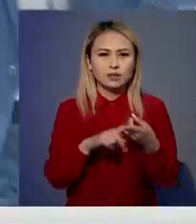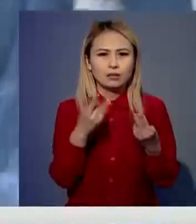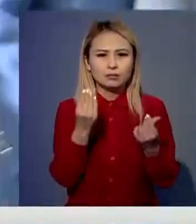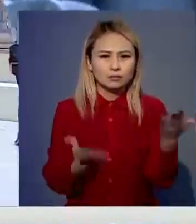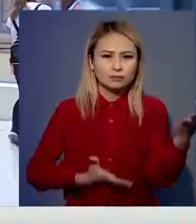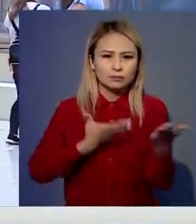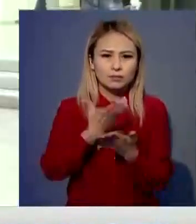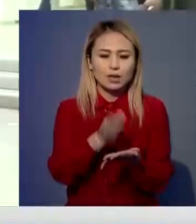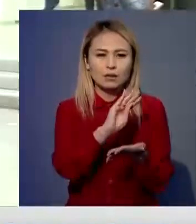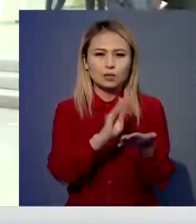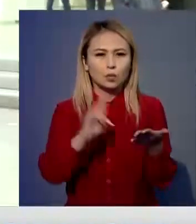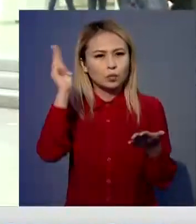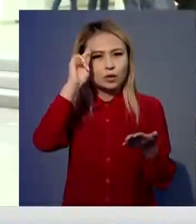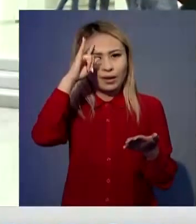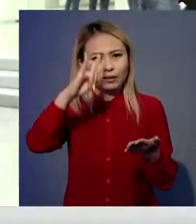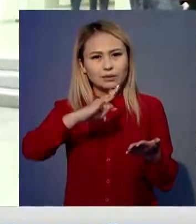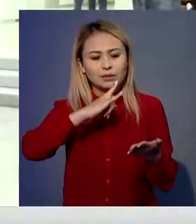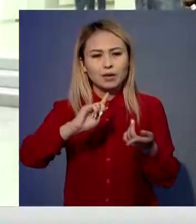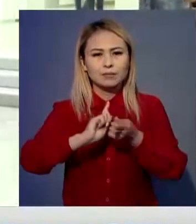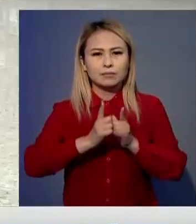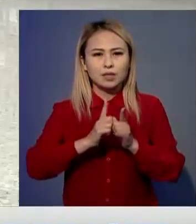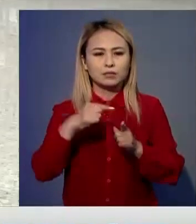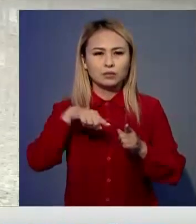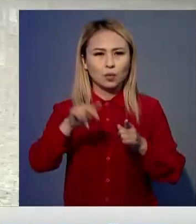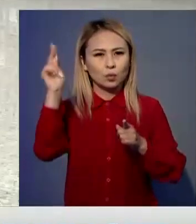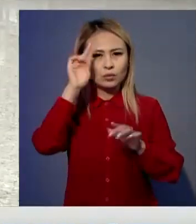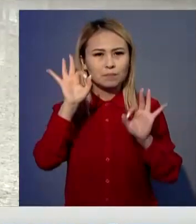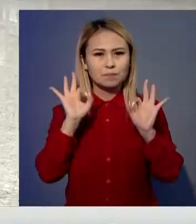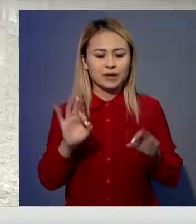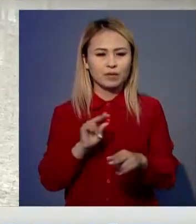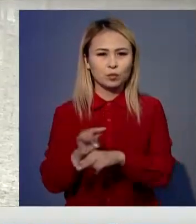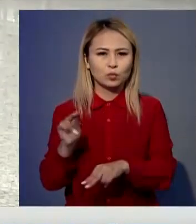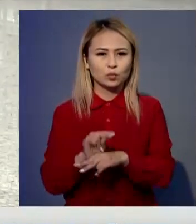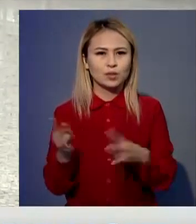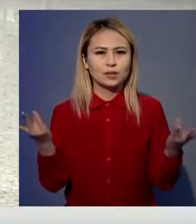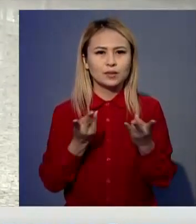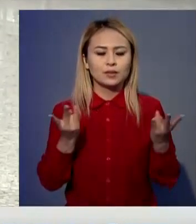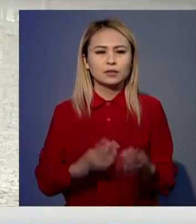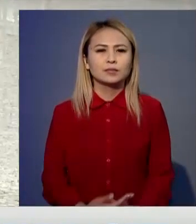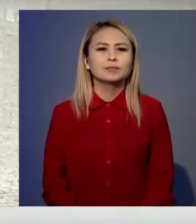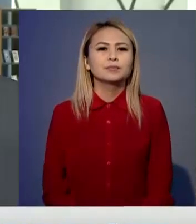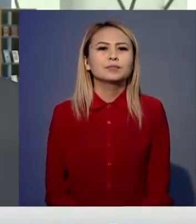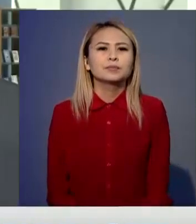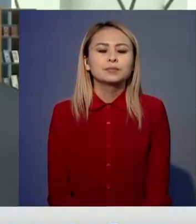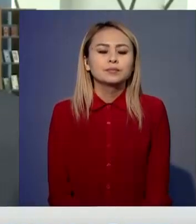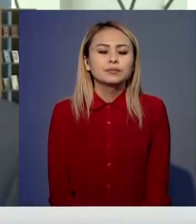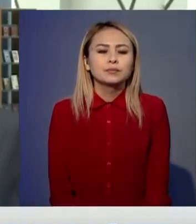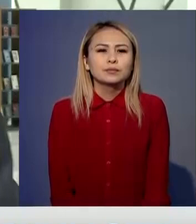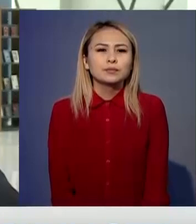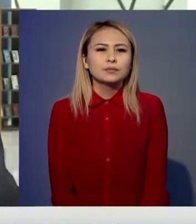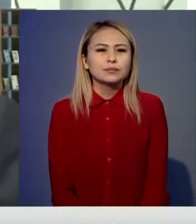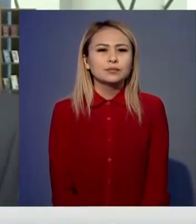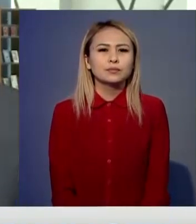ана тілімізді жетік меңгерген жастарға аударманың қыр-сырын үйрету керек дейді жиынға өңірлерден келген жазушылар. Біздің